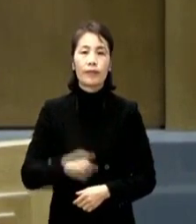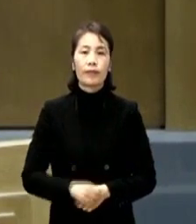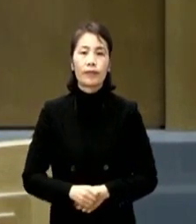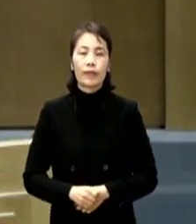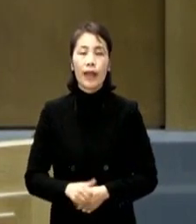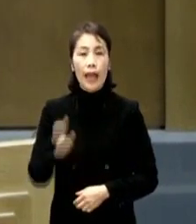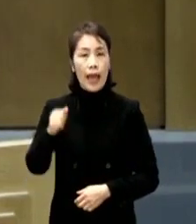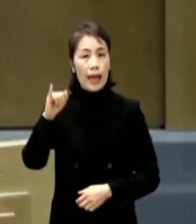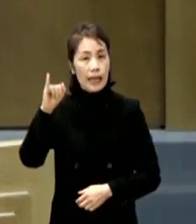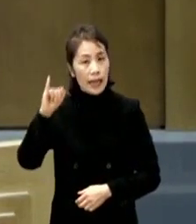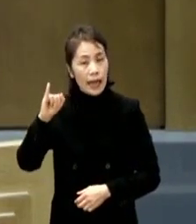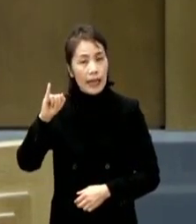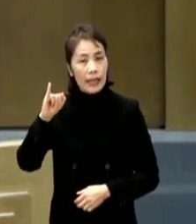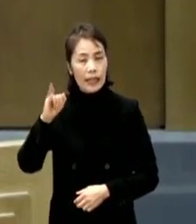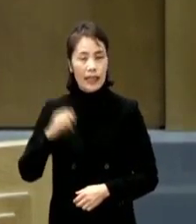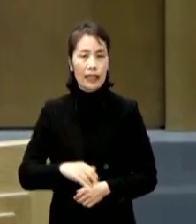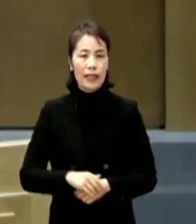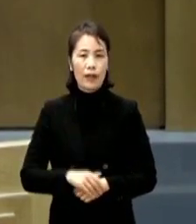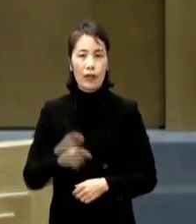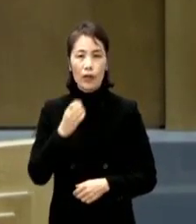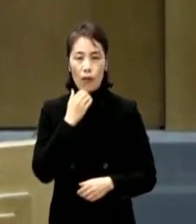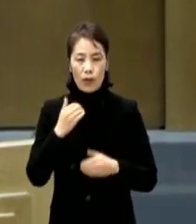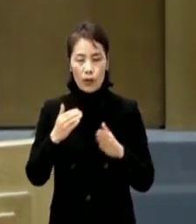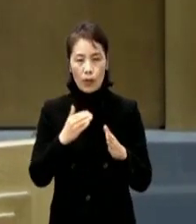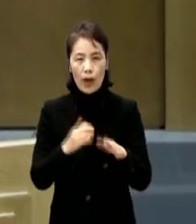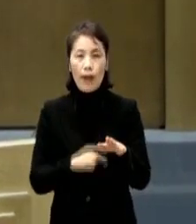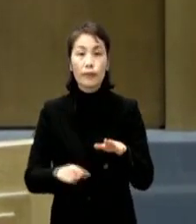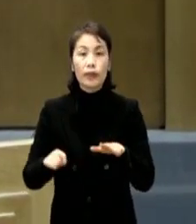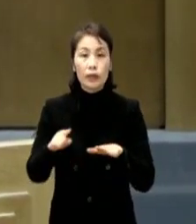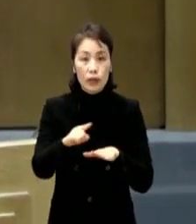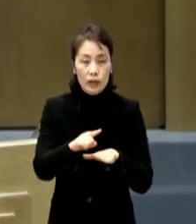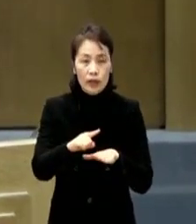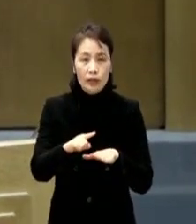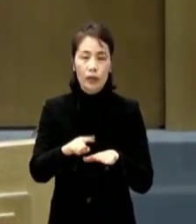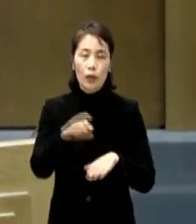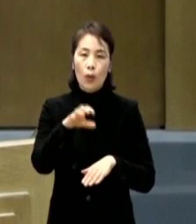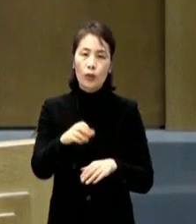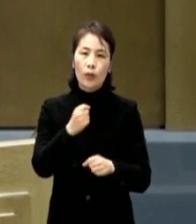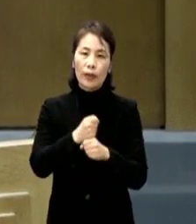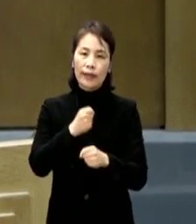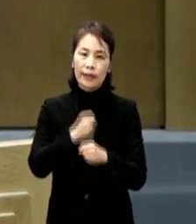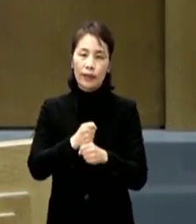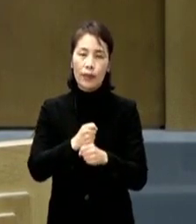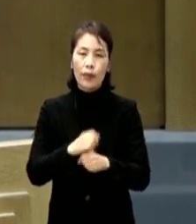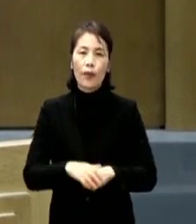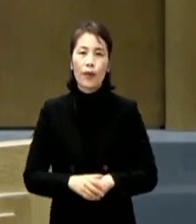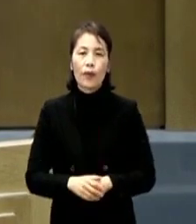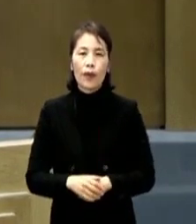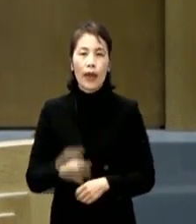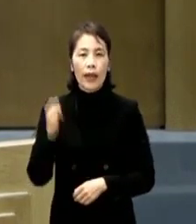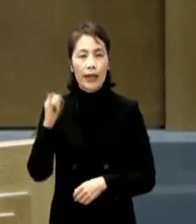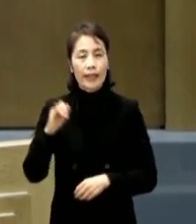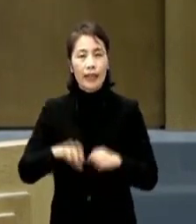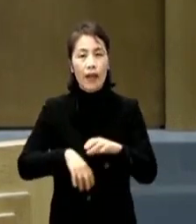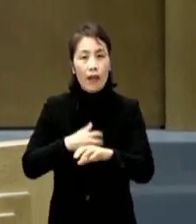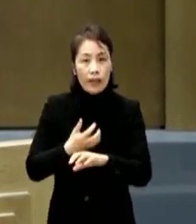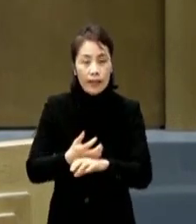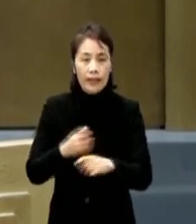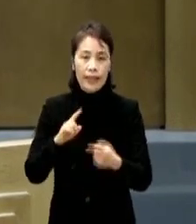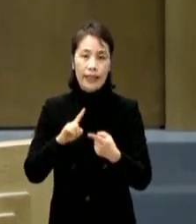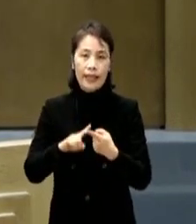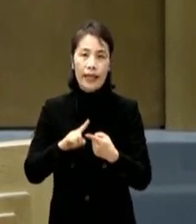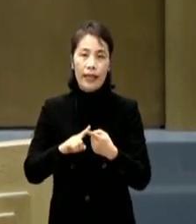경기 원년을 만들겠습니다. 도정에서부터 산업 생태계 조성까지 AI를 통한 혁신에